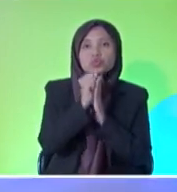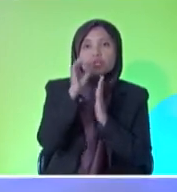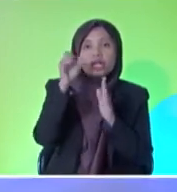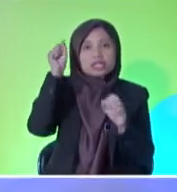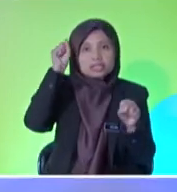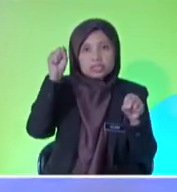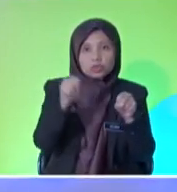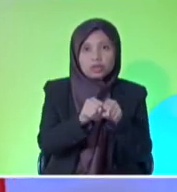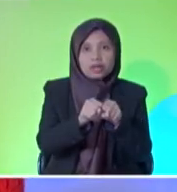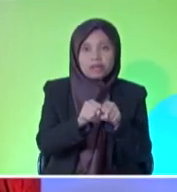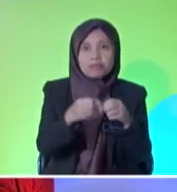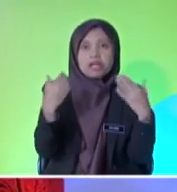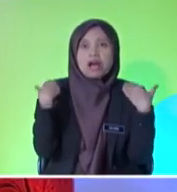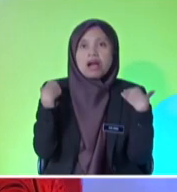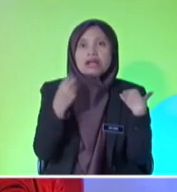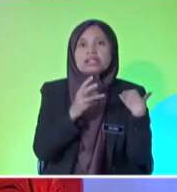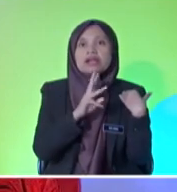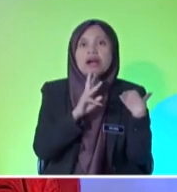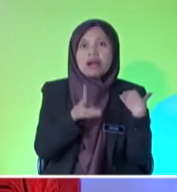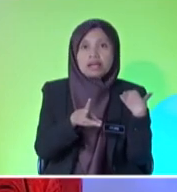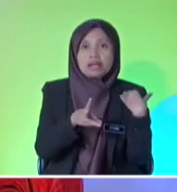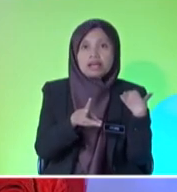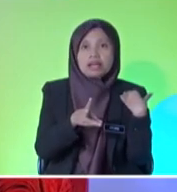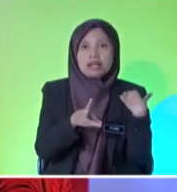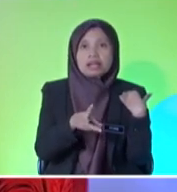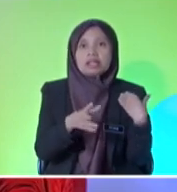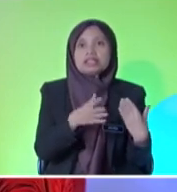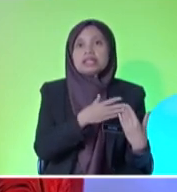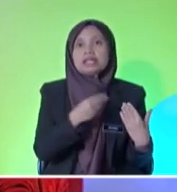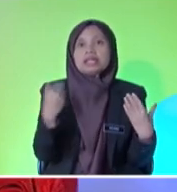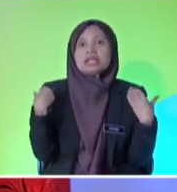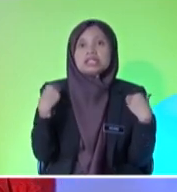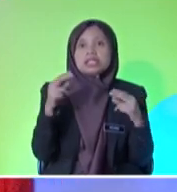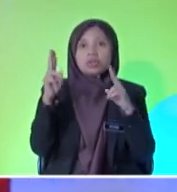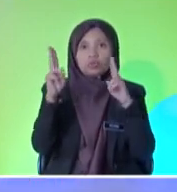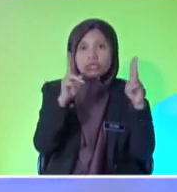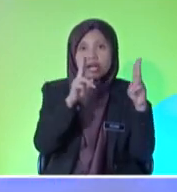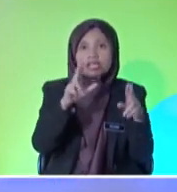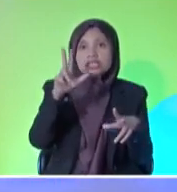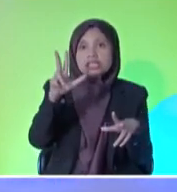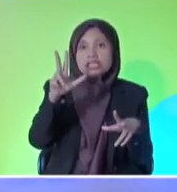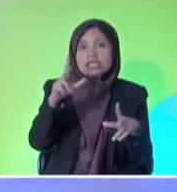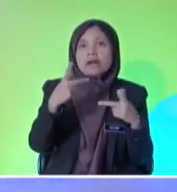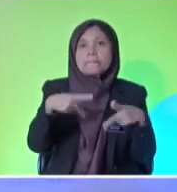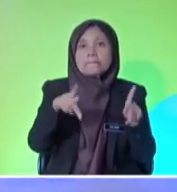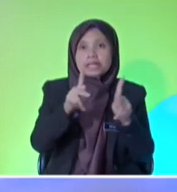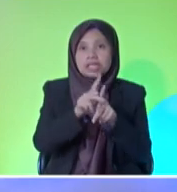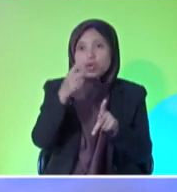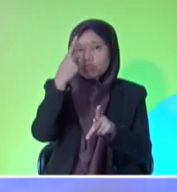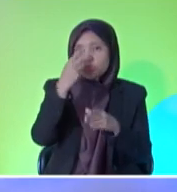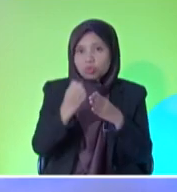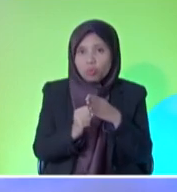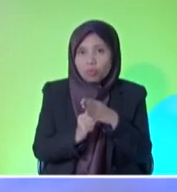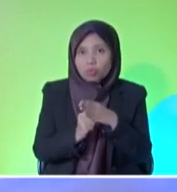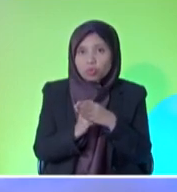ada air dan ketiga ada udara jadi tiga perkaliannya adalah sangat penting untuk pembesaran pokok